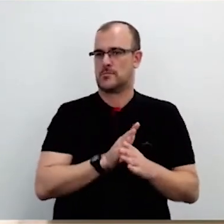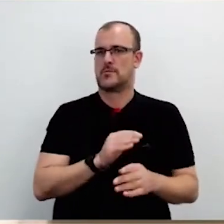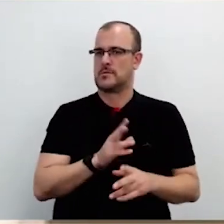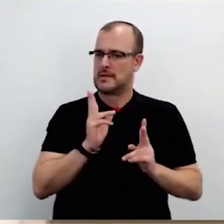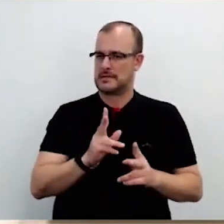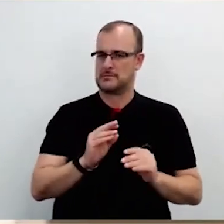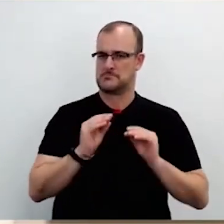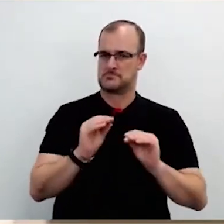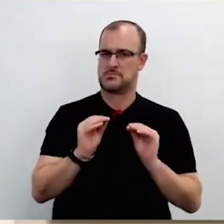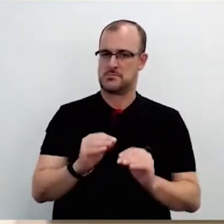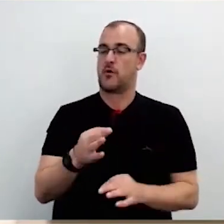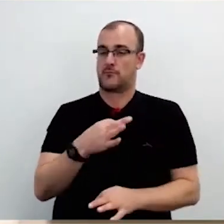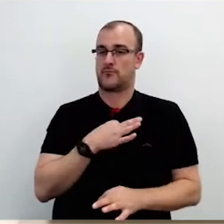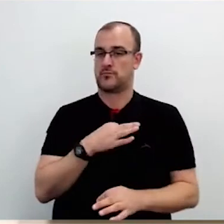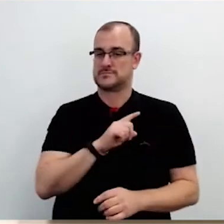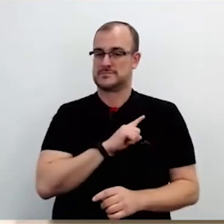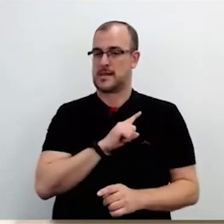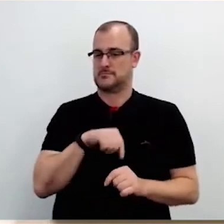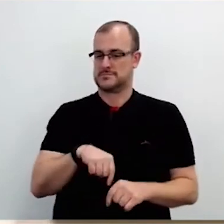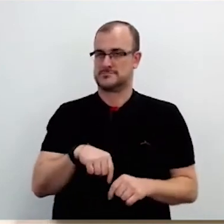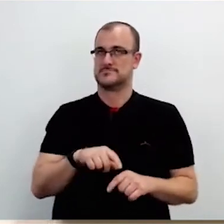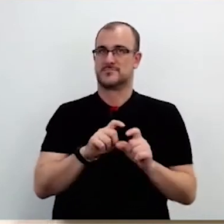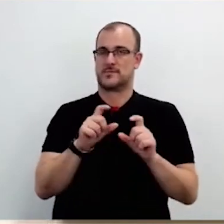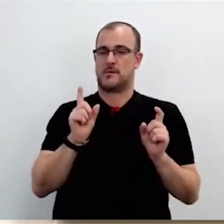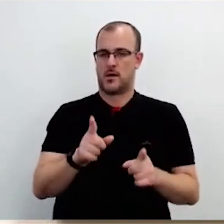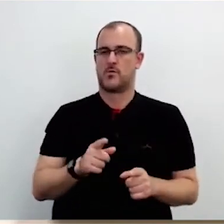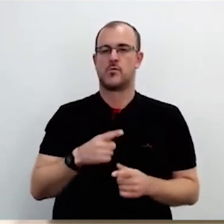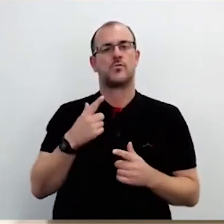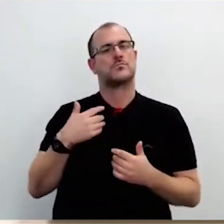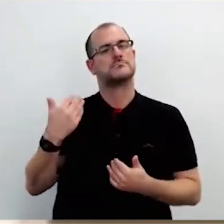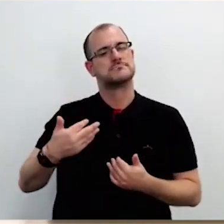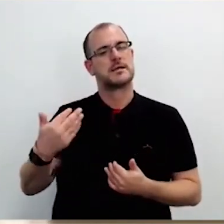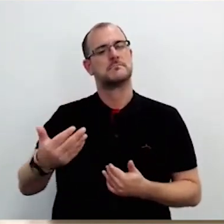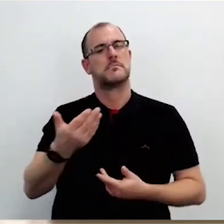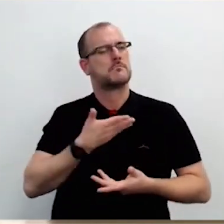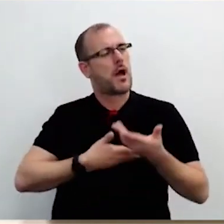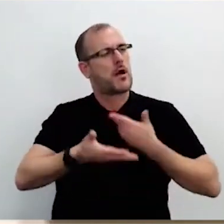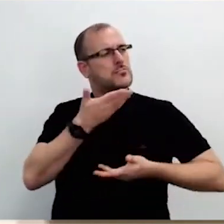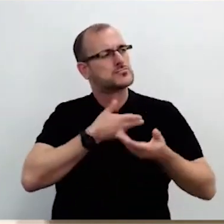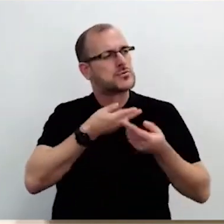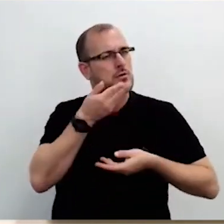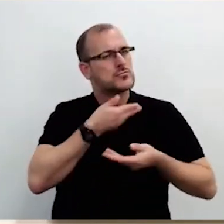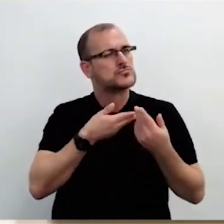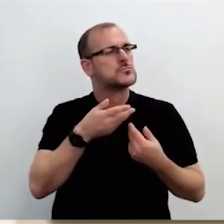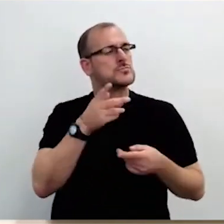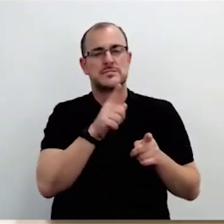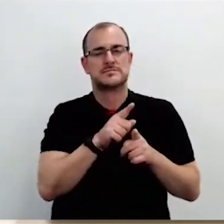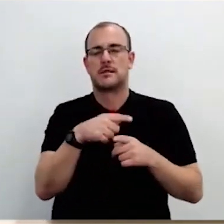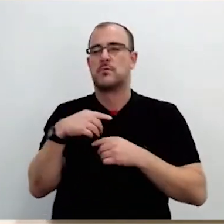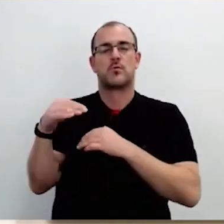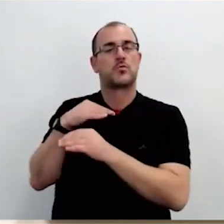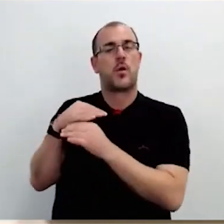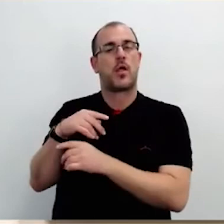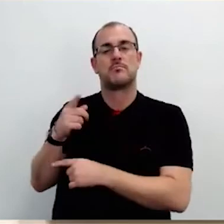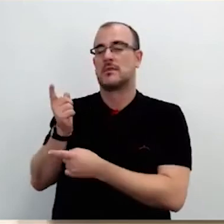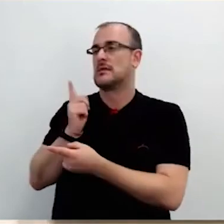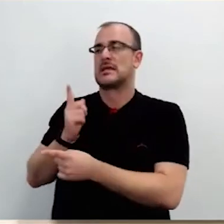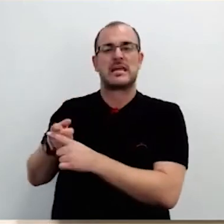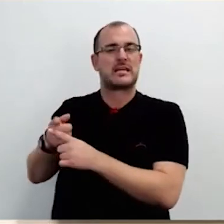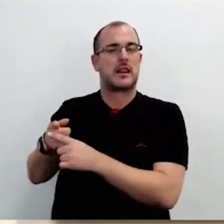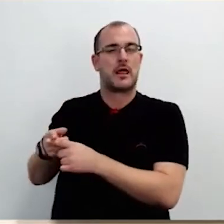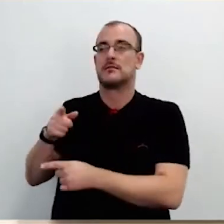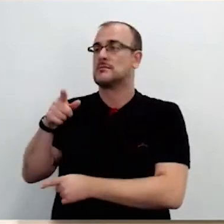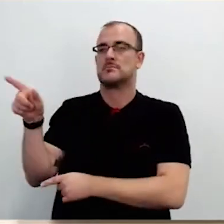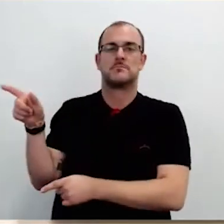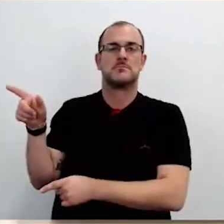geschult worden, auch für uns selber im Unternehmen und sind im regelmäßigen Austausch. Genauso aber mit unseren Kollegen in Griechenland, in